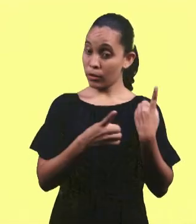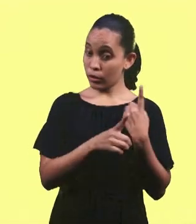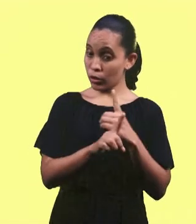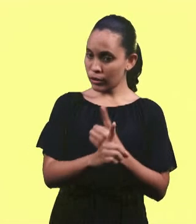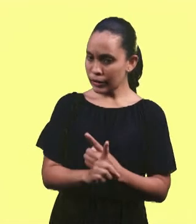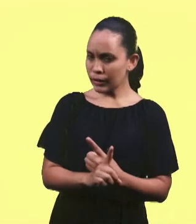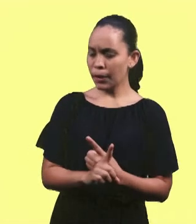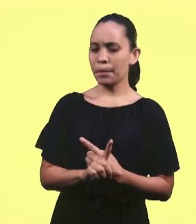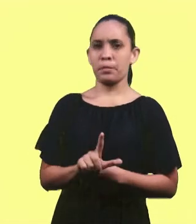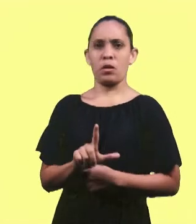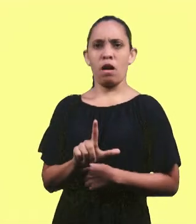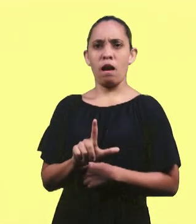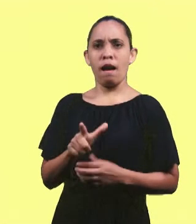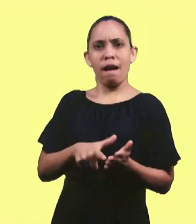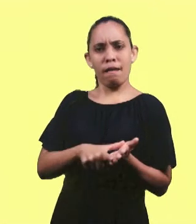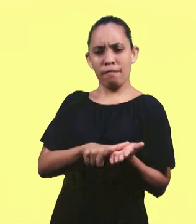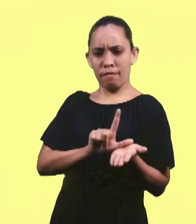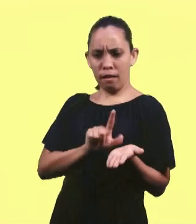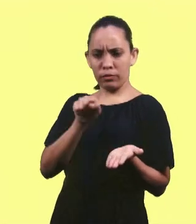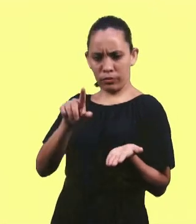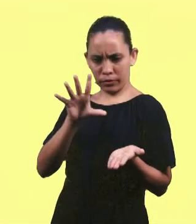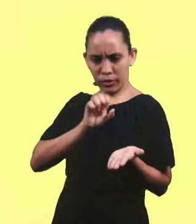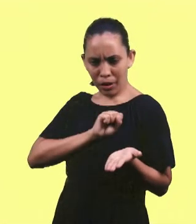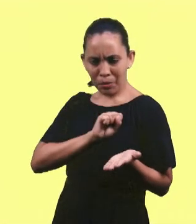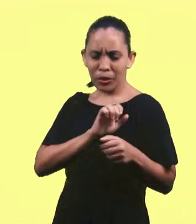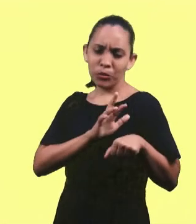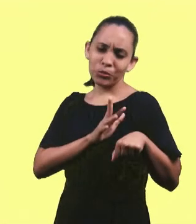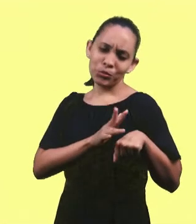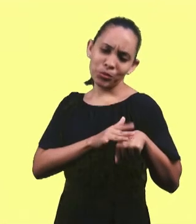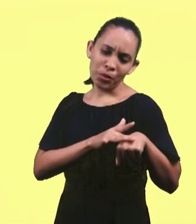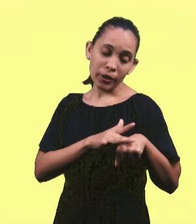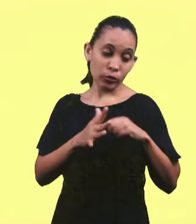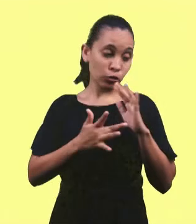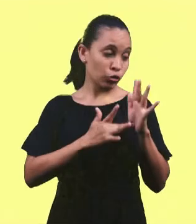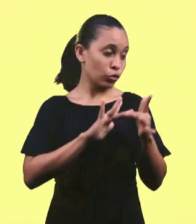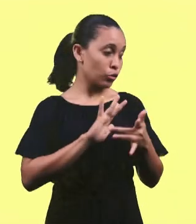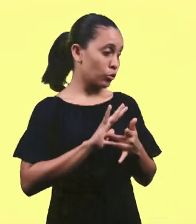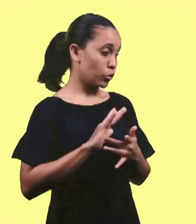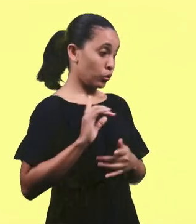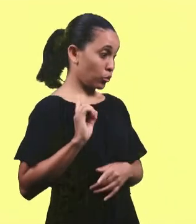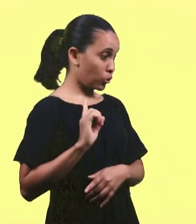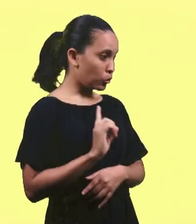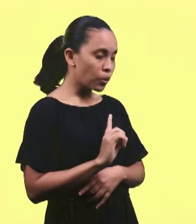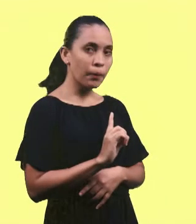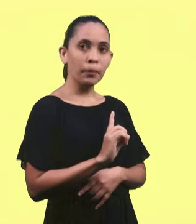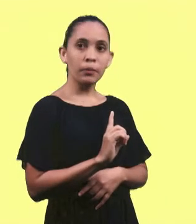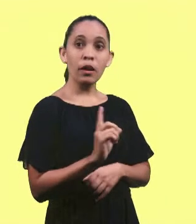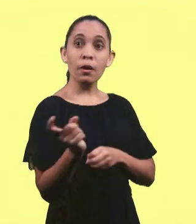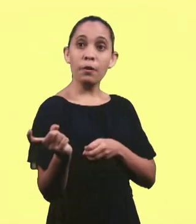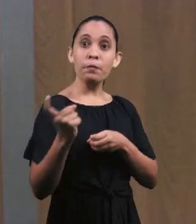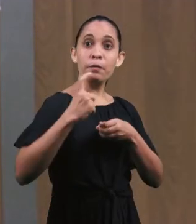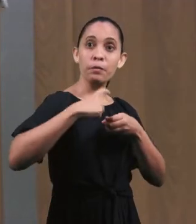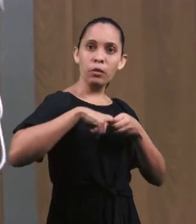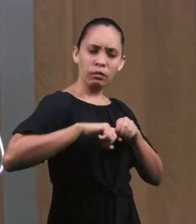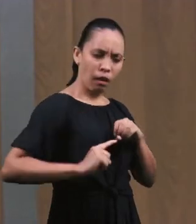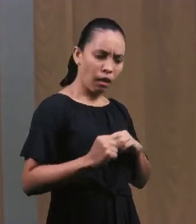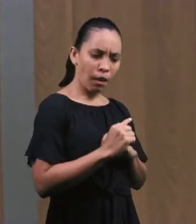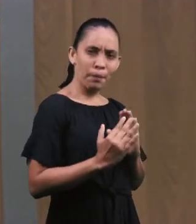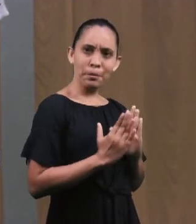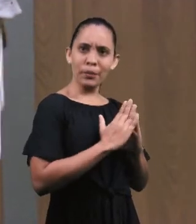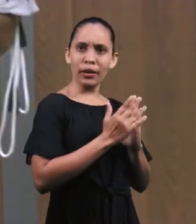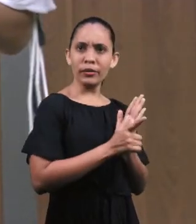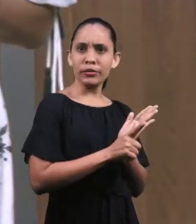ton disciple Lazare, celui à qui tu aimes, il est malade. Et Jésus, il va vers la maison